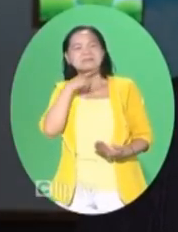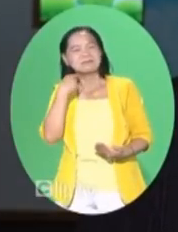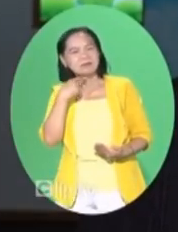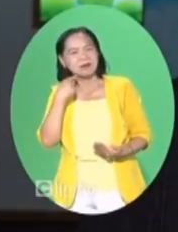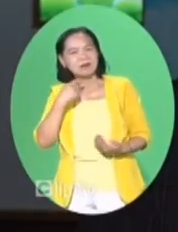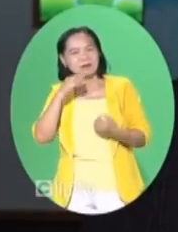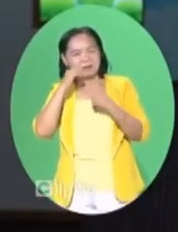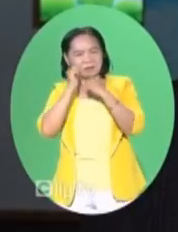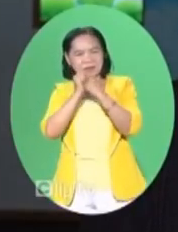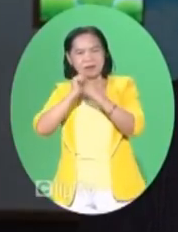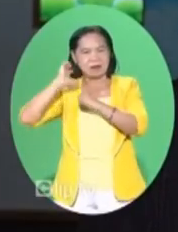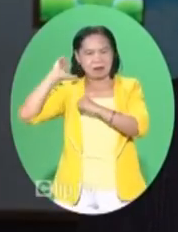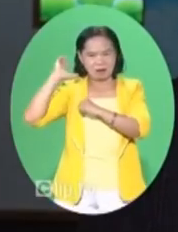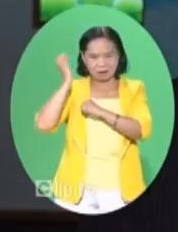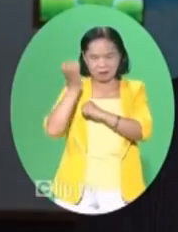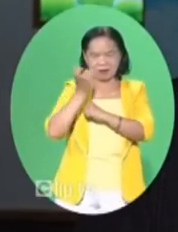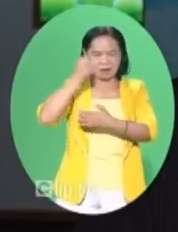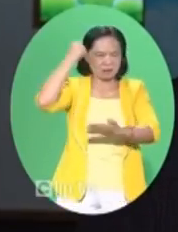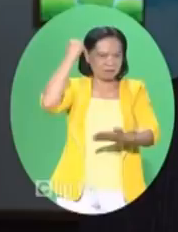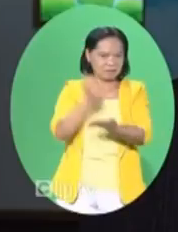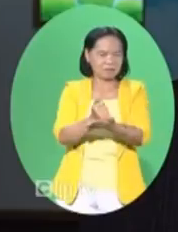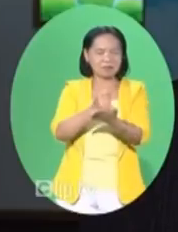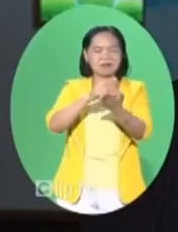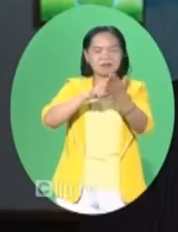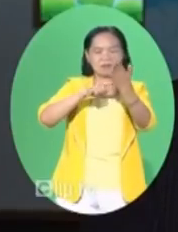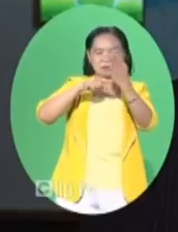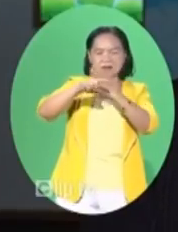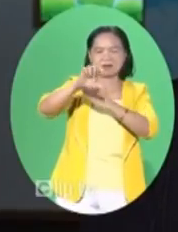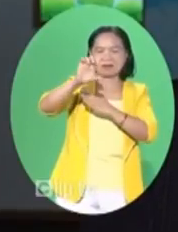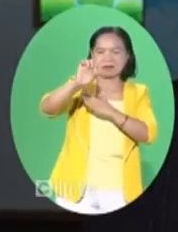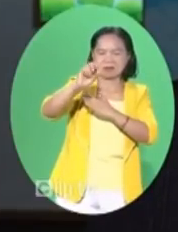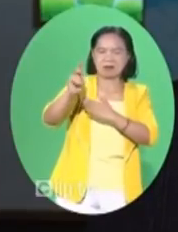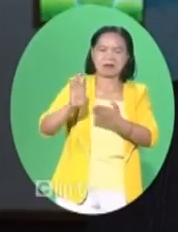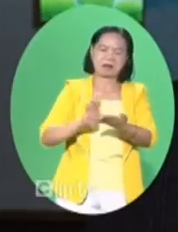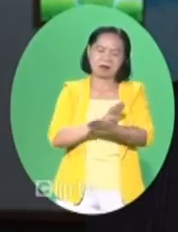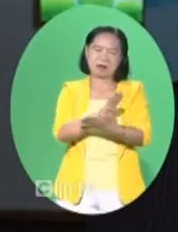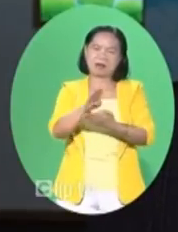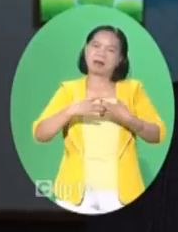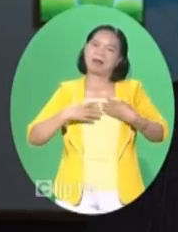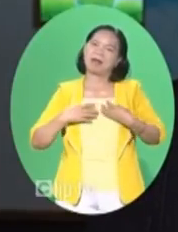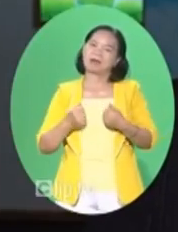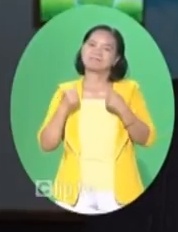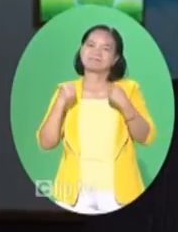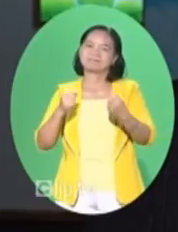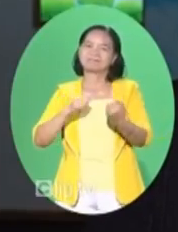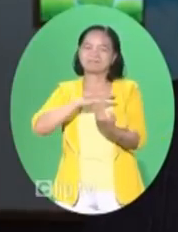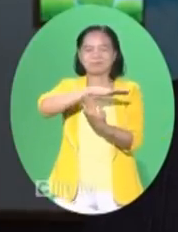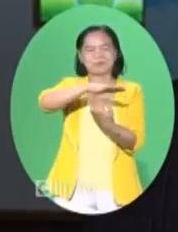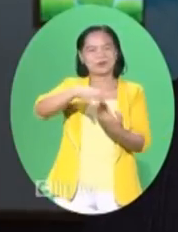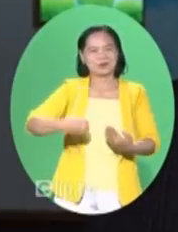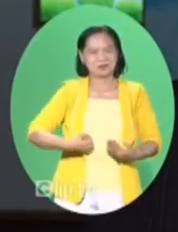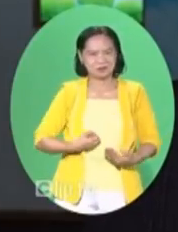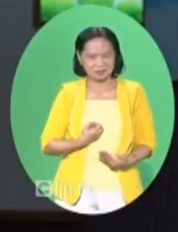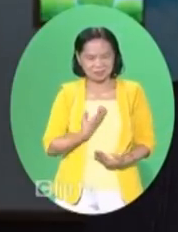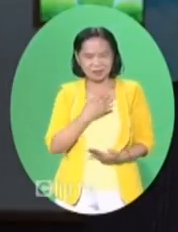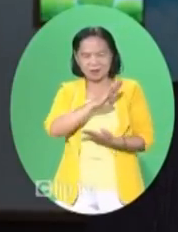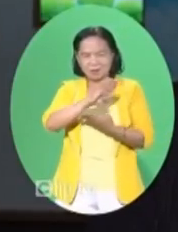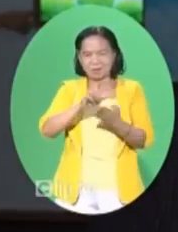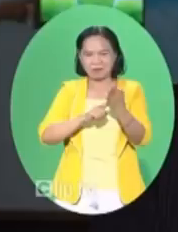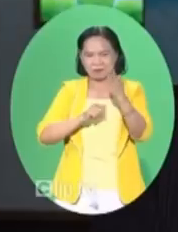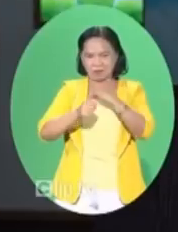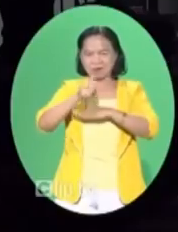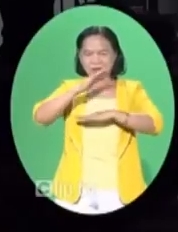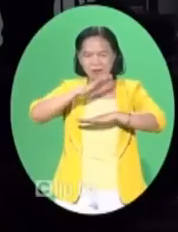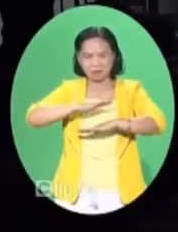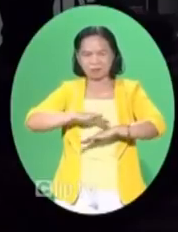toàn cầu và bằng chứng là chứng nhận chất lượng Safer Choice không chỉ đảm bảo độ an toàn cho sức khỏe và môi trường sống mà còn đảm bảo chất lượng và hiệu quả sử